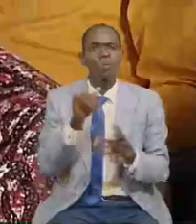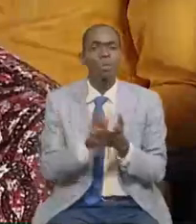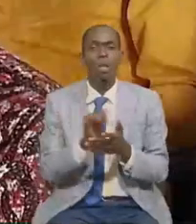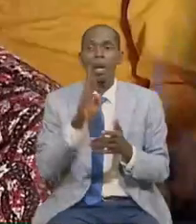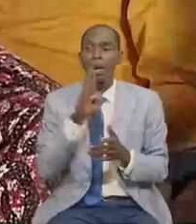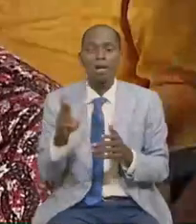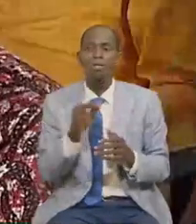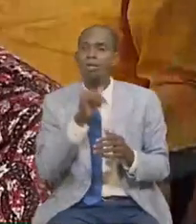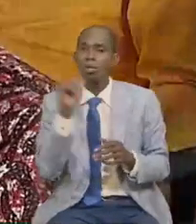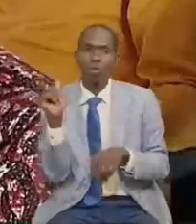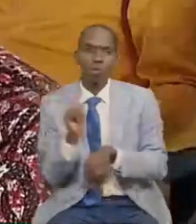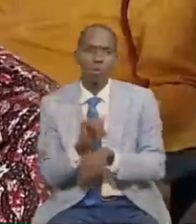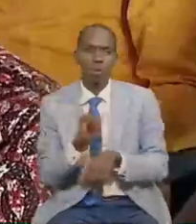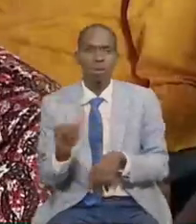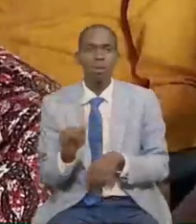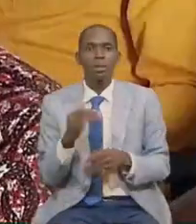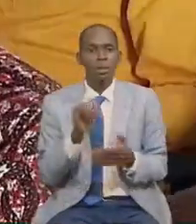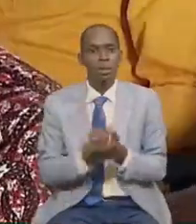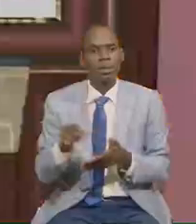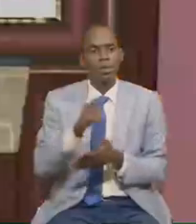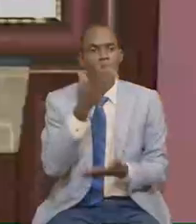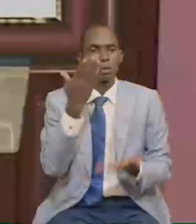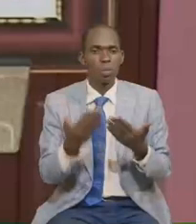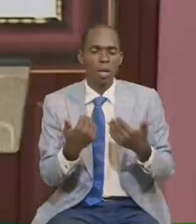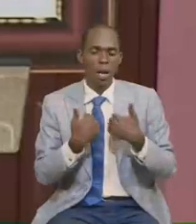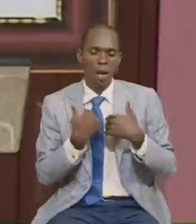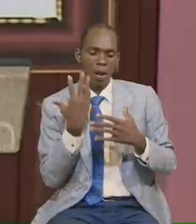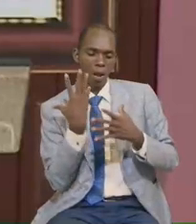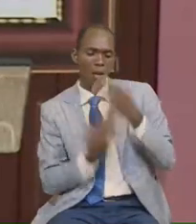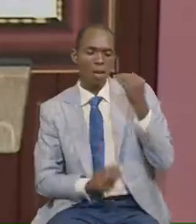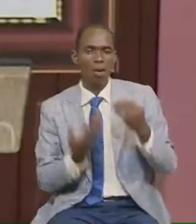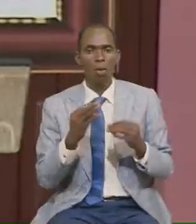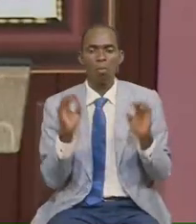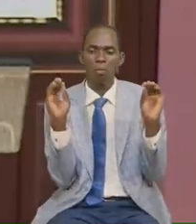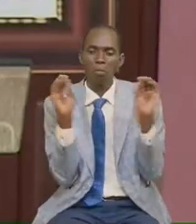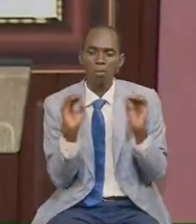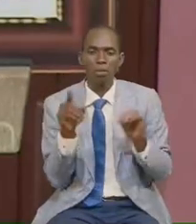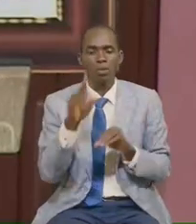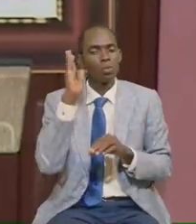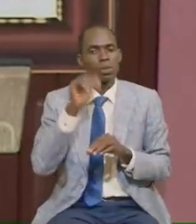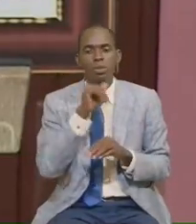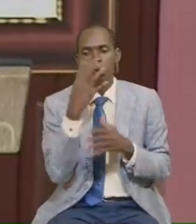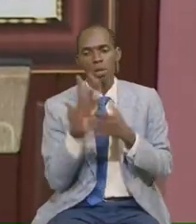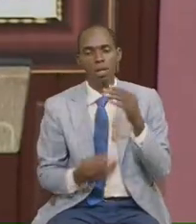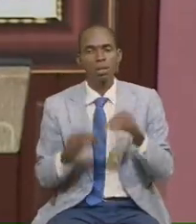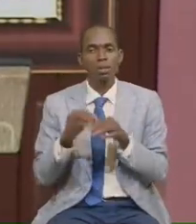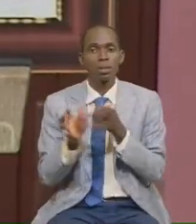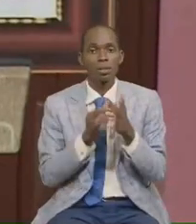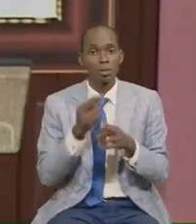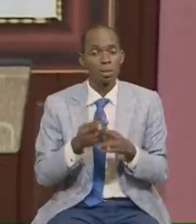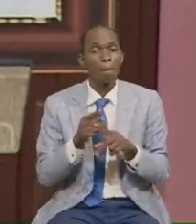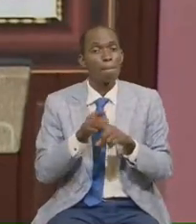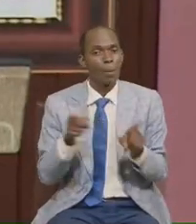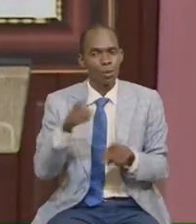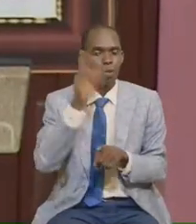de personne. Tu ne manqueras de rien. Mais tu vas travailler.